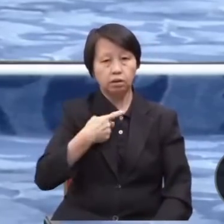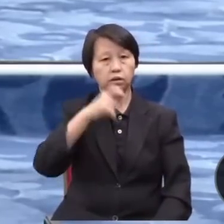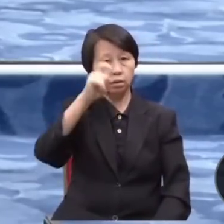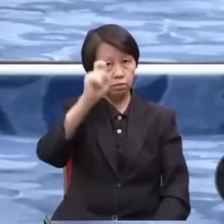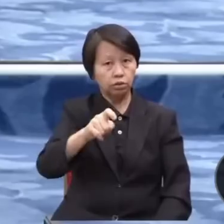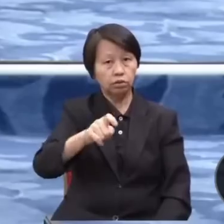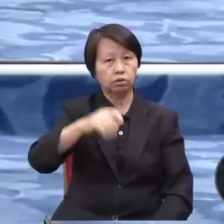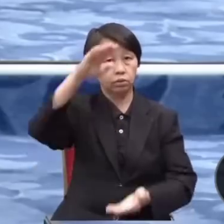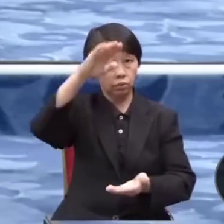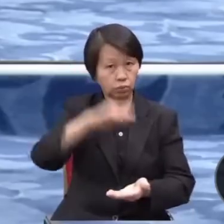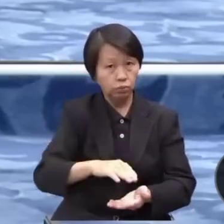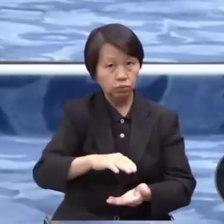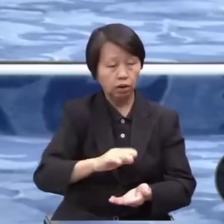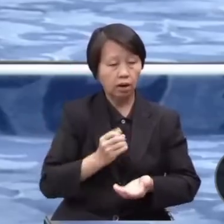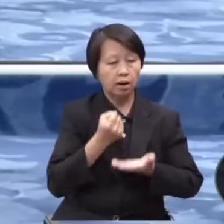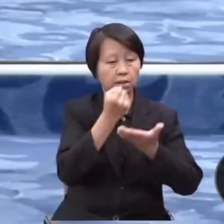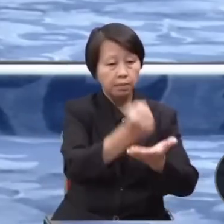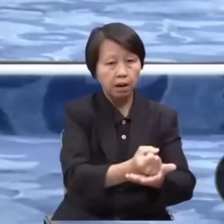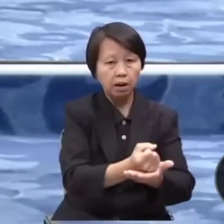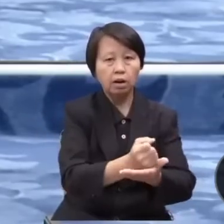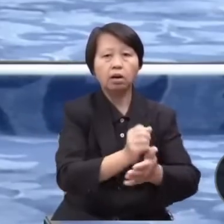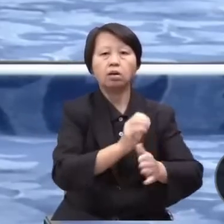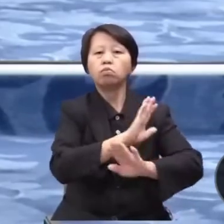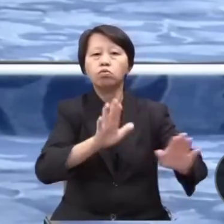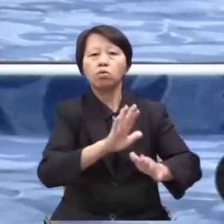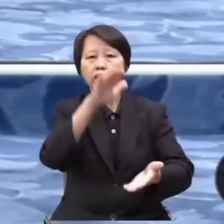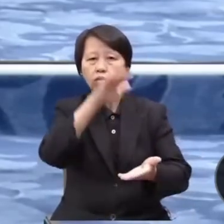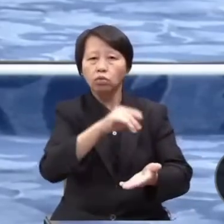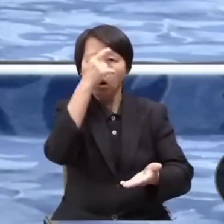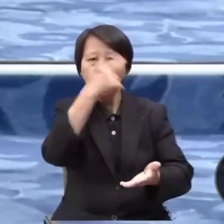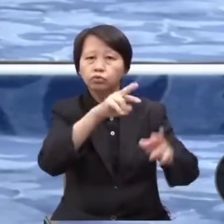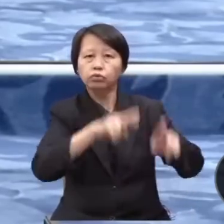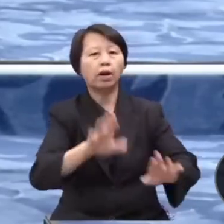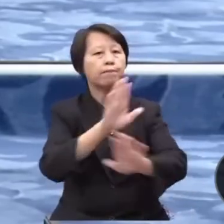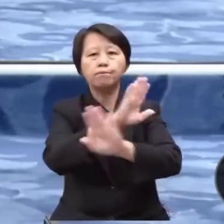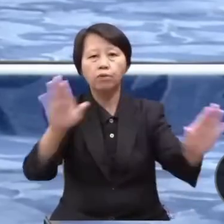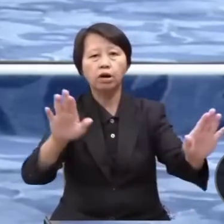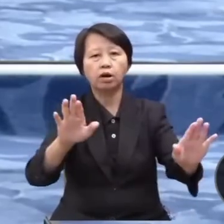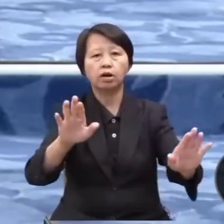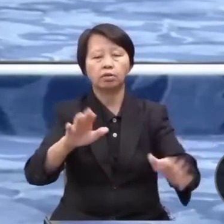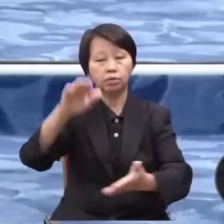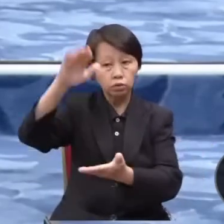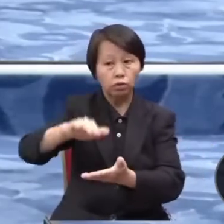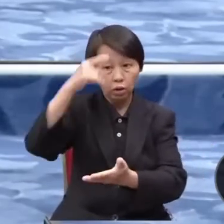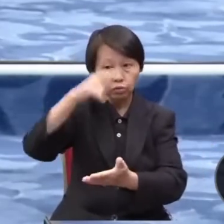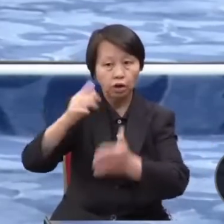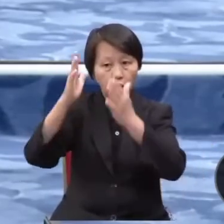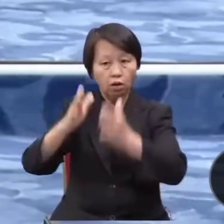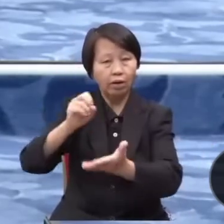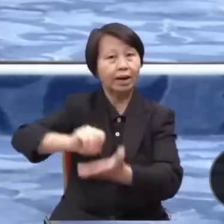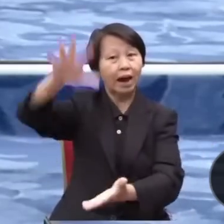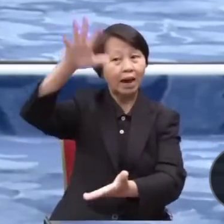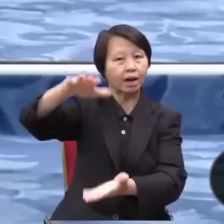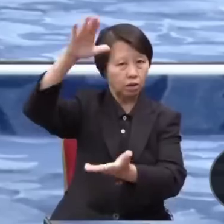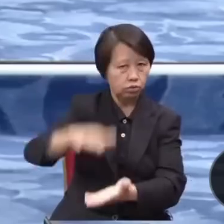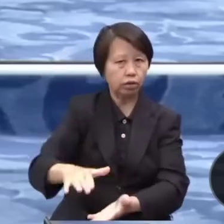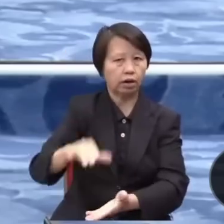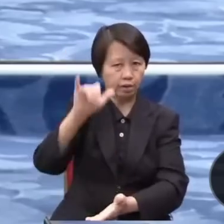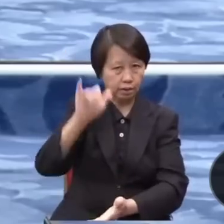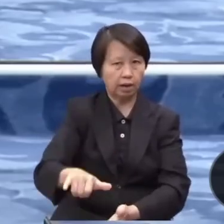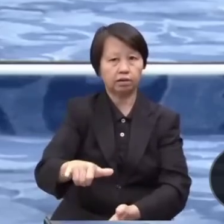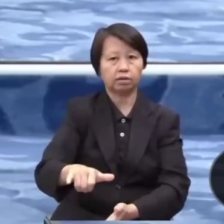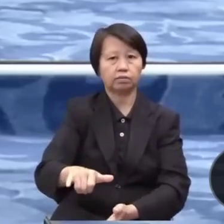mesti kurangkan subsidi, tidak bagi rakyat. Setakat ini saja yang kita kurangkan, tak ada pengurangan subsidi